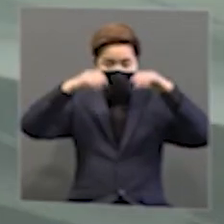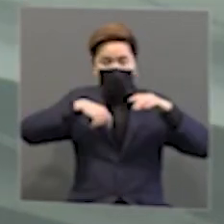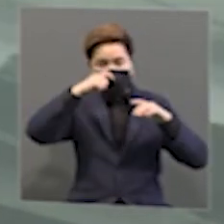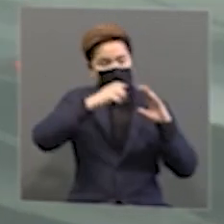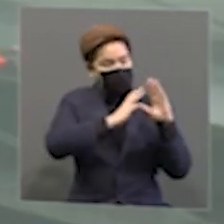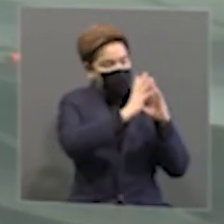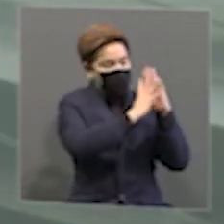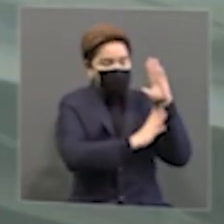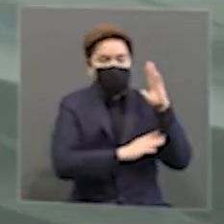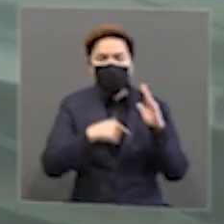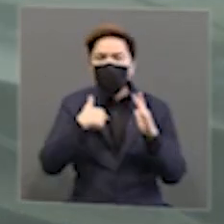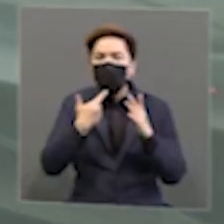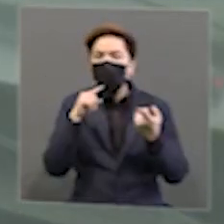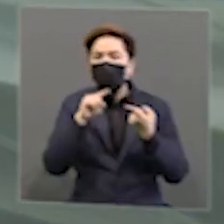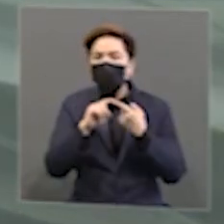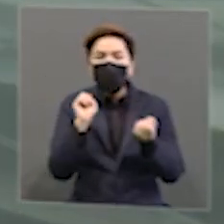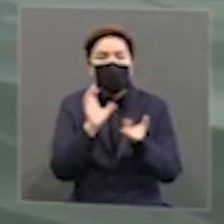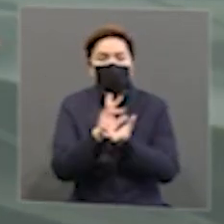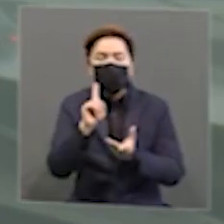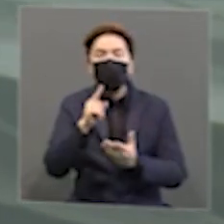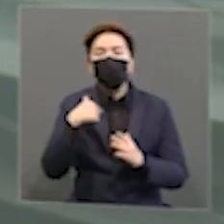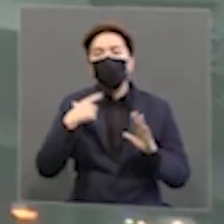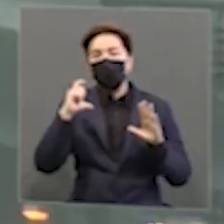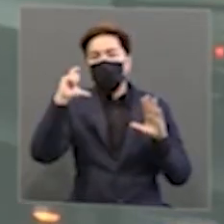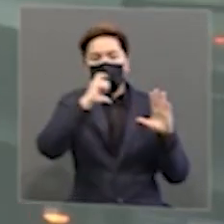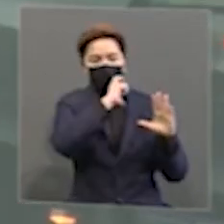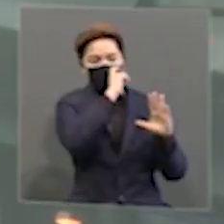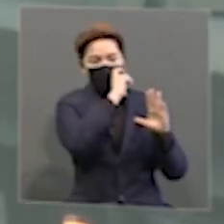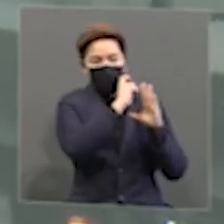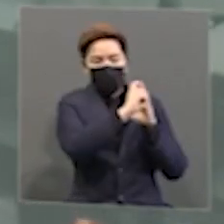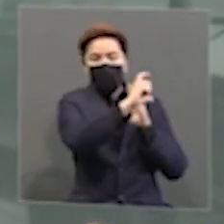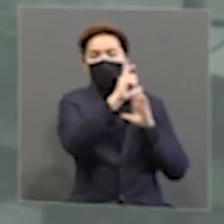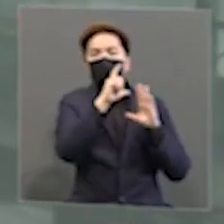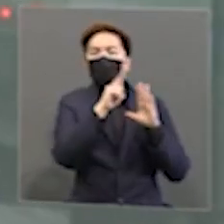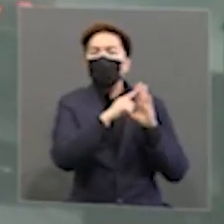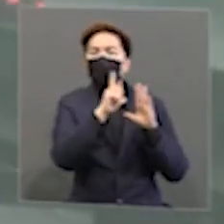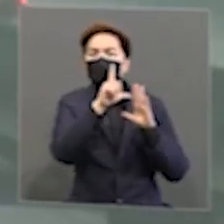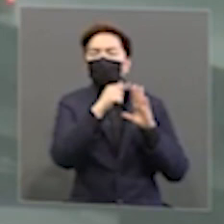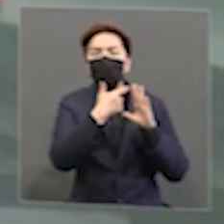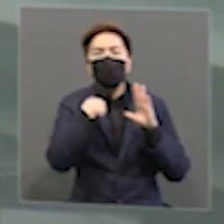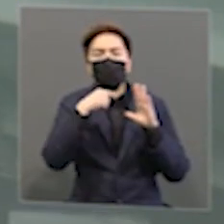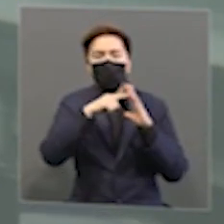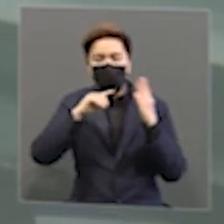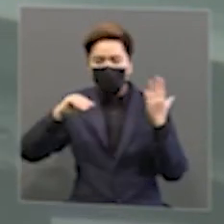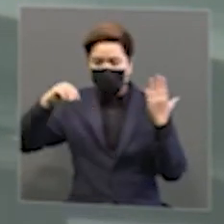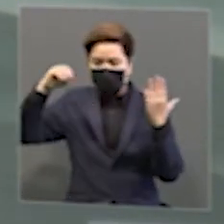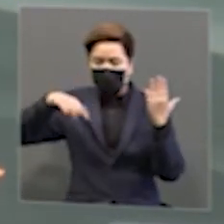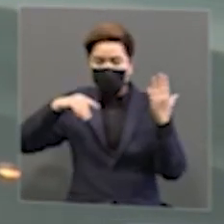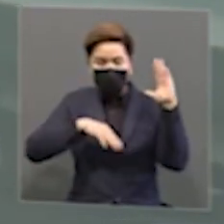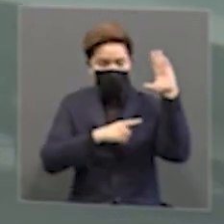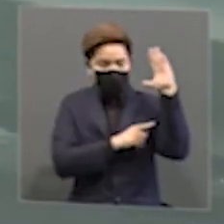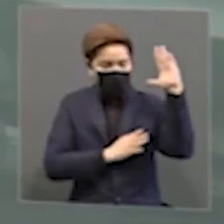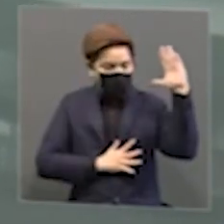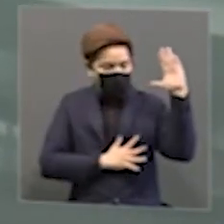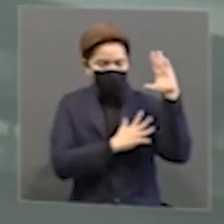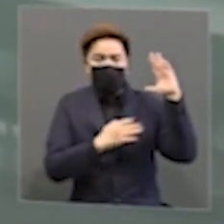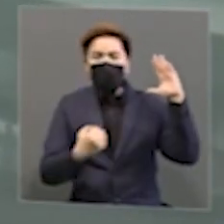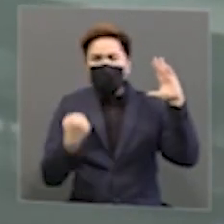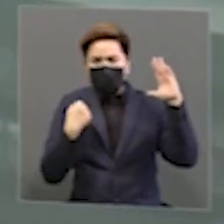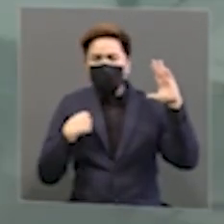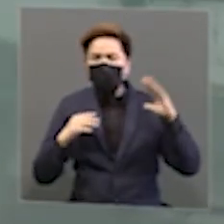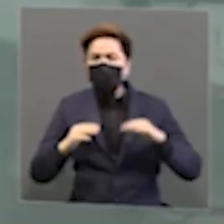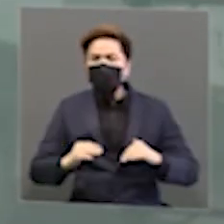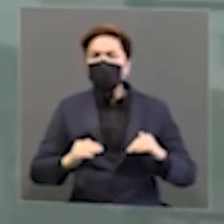ทะเลหนุนนะครับช่วงวันที่ 24ถึง 29สิงหาคมเวลาก็